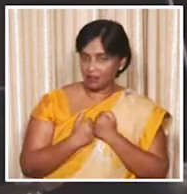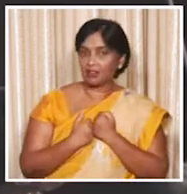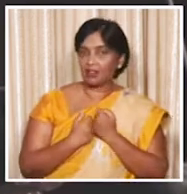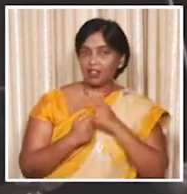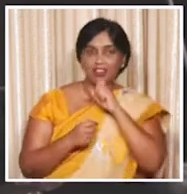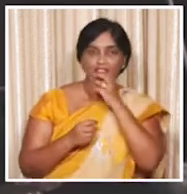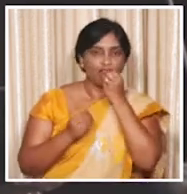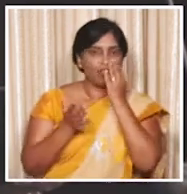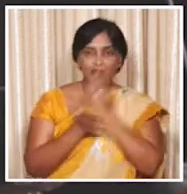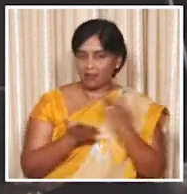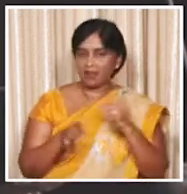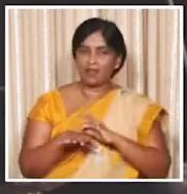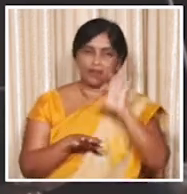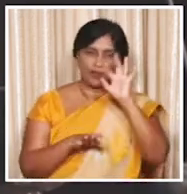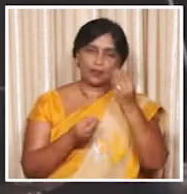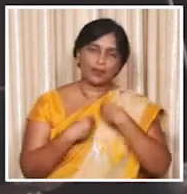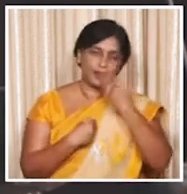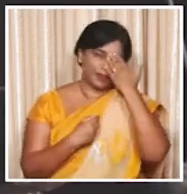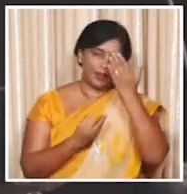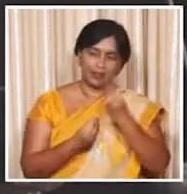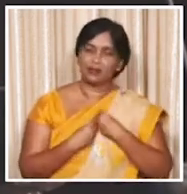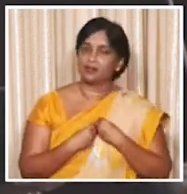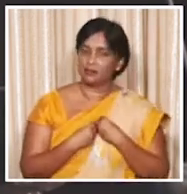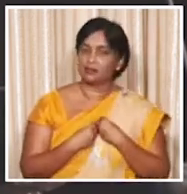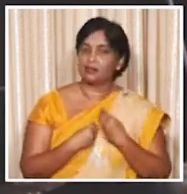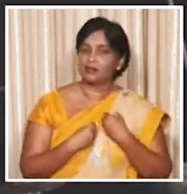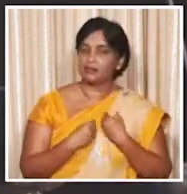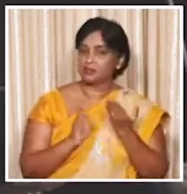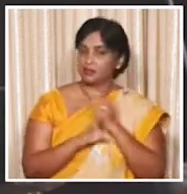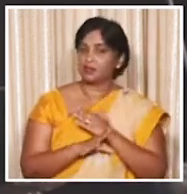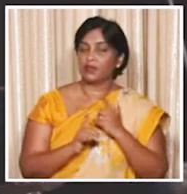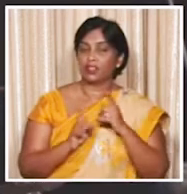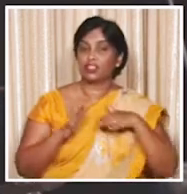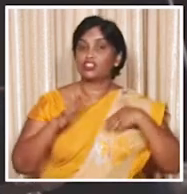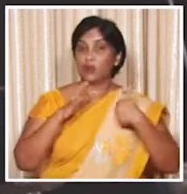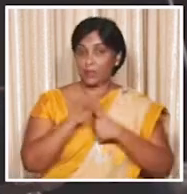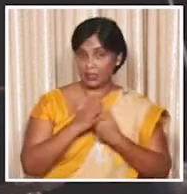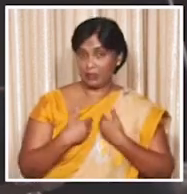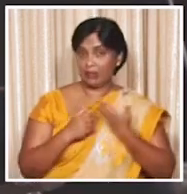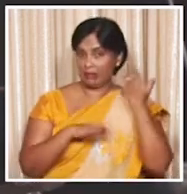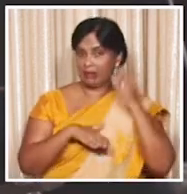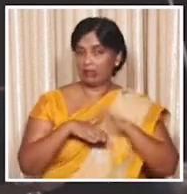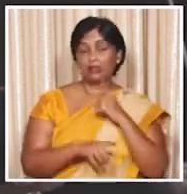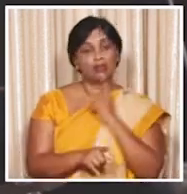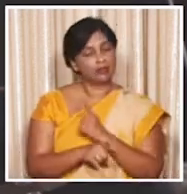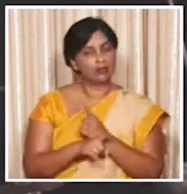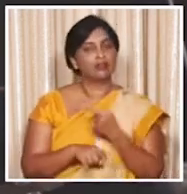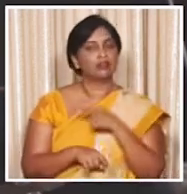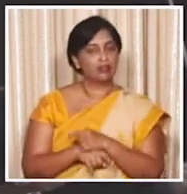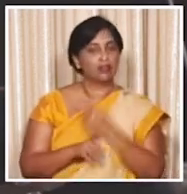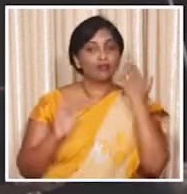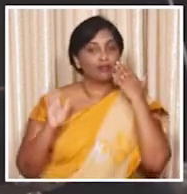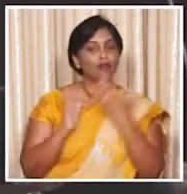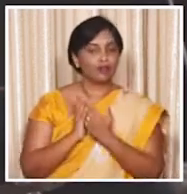ஒரு 5 நிமிடத்தை தயவு செய்து எனக்கு தாருங்கள். நான் ஒரு முன்னாள் அதிபர், ஒரு ஆசிரியர், எனக்கு சில வார்த்தைகள் பேச அனுமதியுங்கள். இந்த